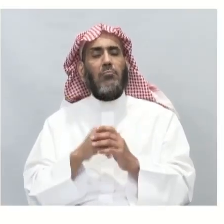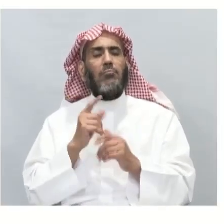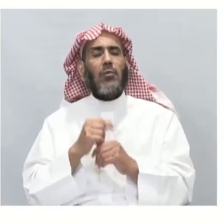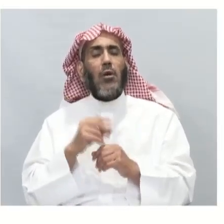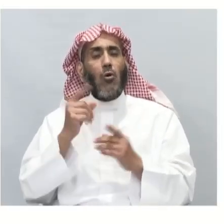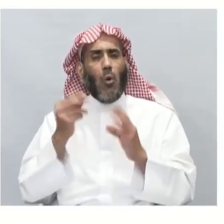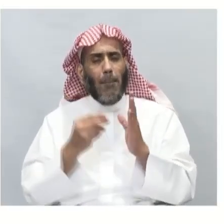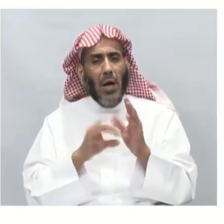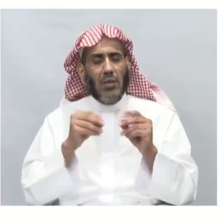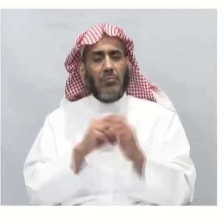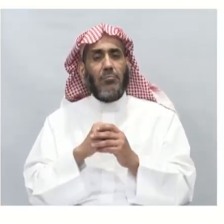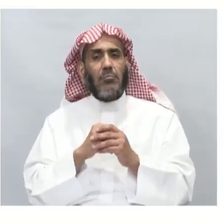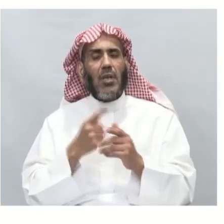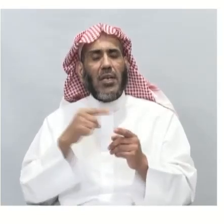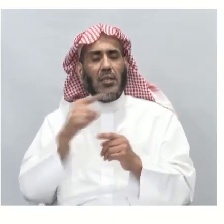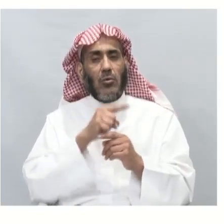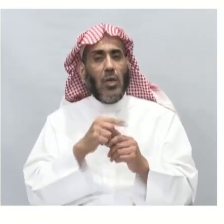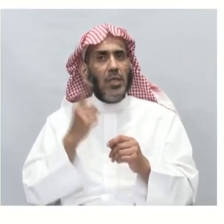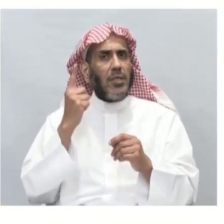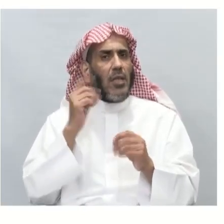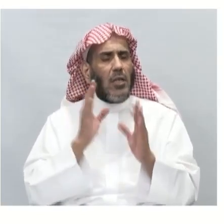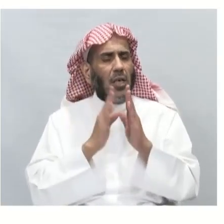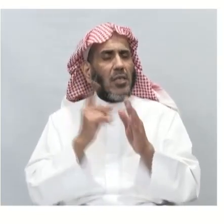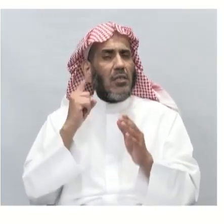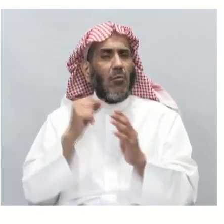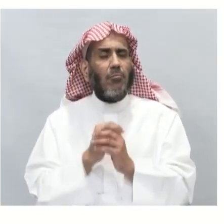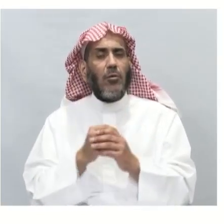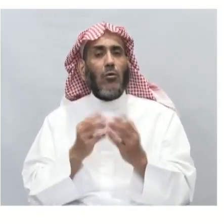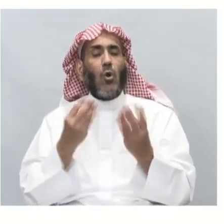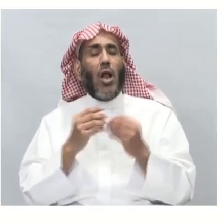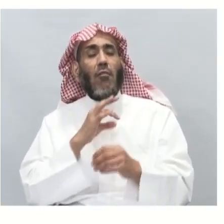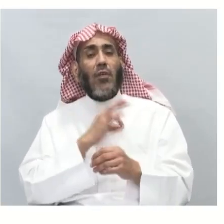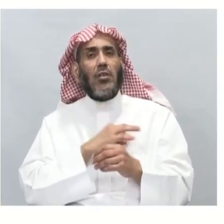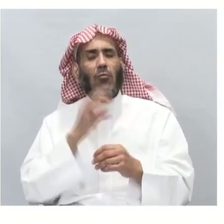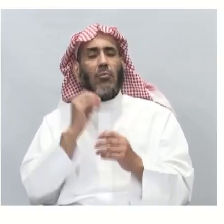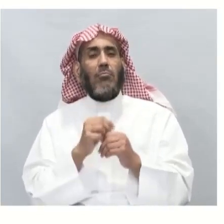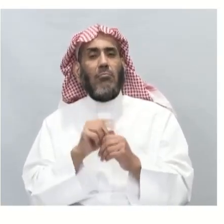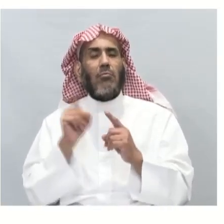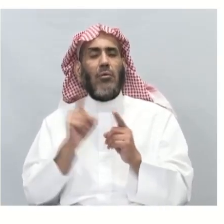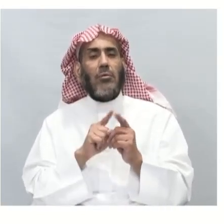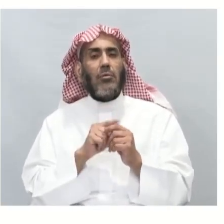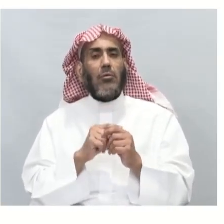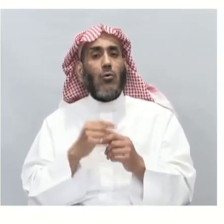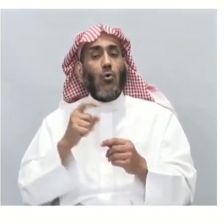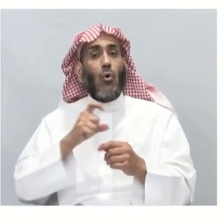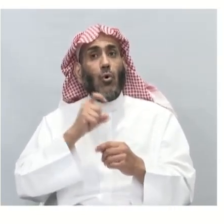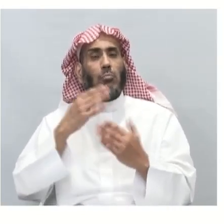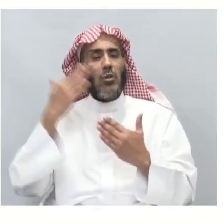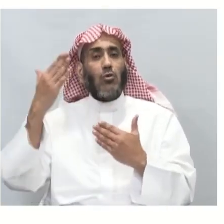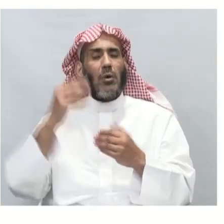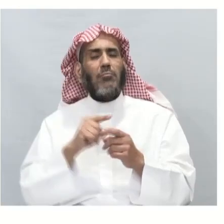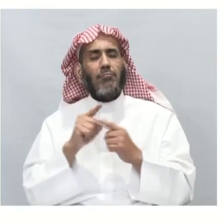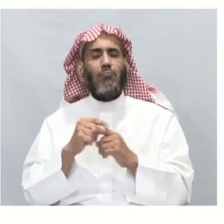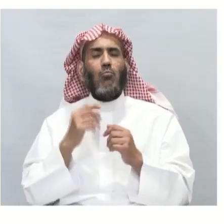اذكر بعض الاشياء التي نحتاج فيها الى تركيز الاستماع للحصول على الفائده والفهم ذكر منها هو خطبه الجم